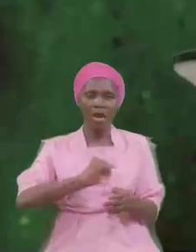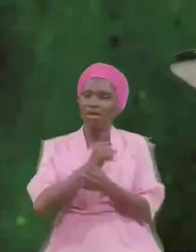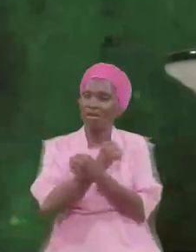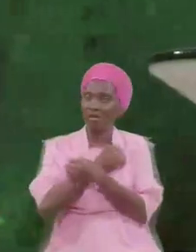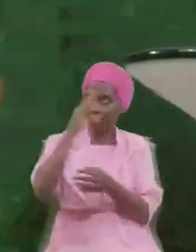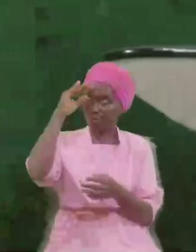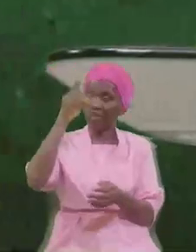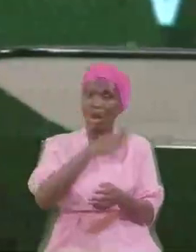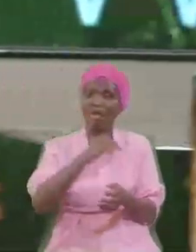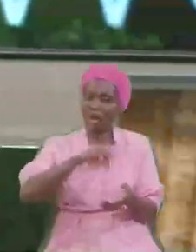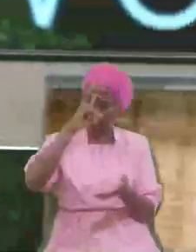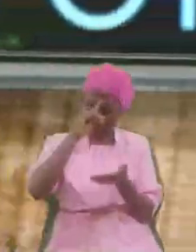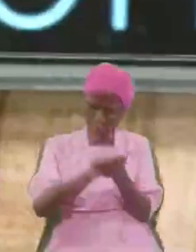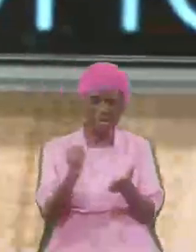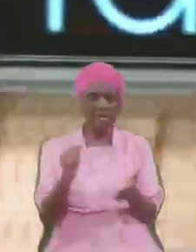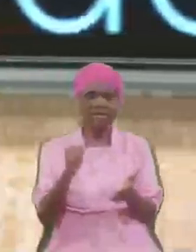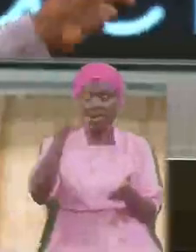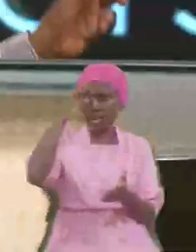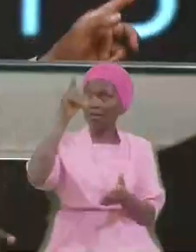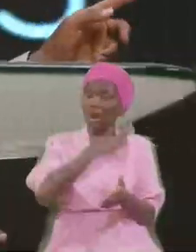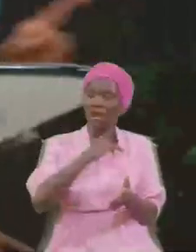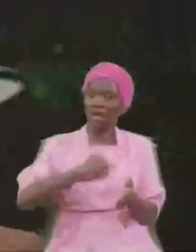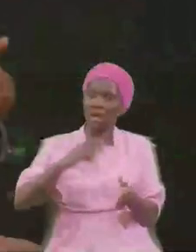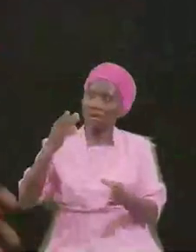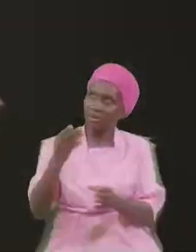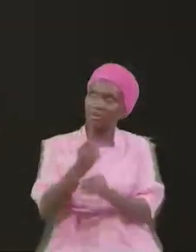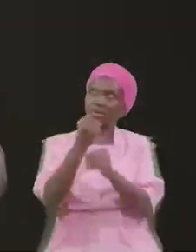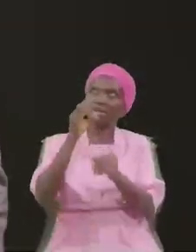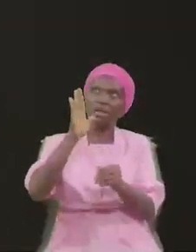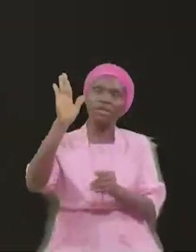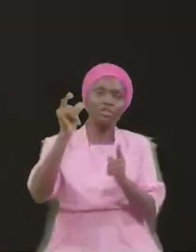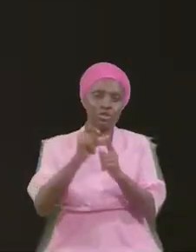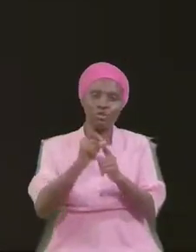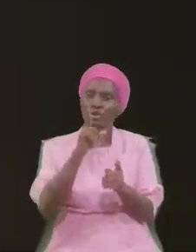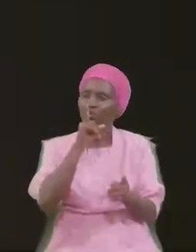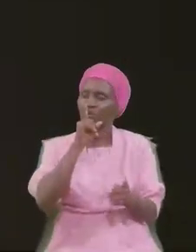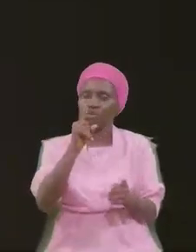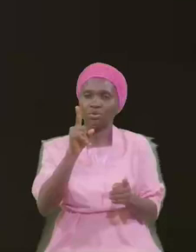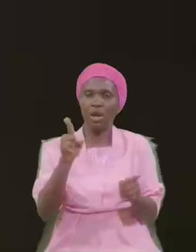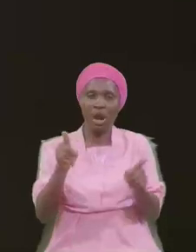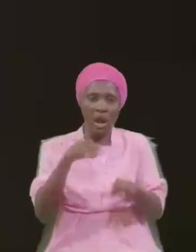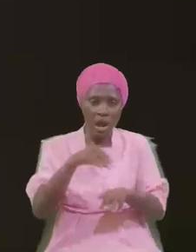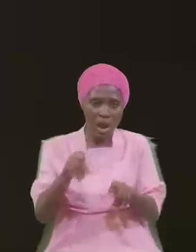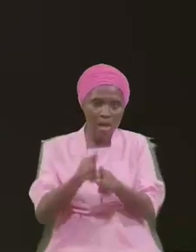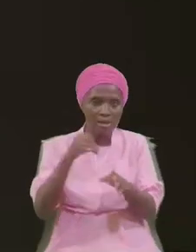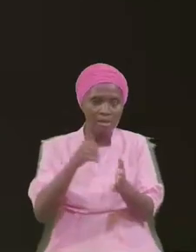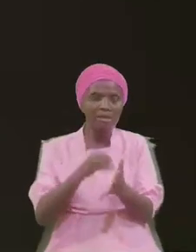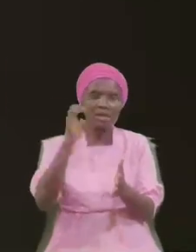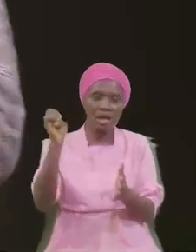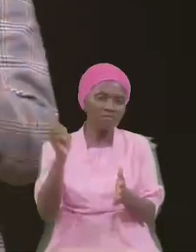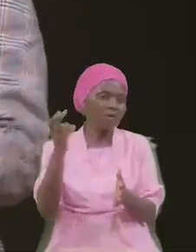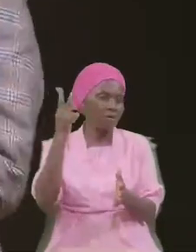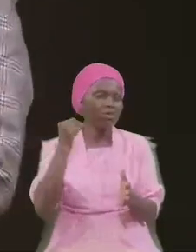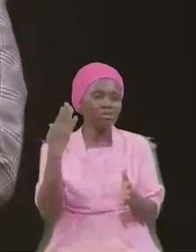prends sa parole d'être aussi véritable que jamais parce qu'à cause de cela,